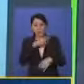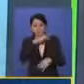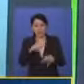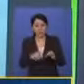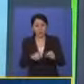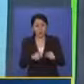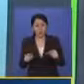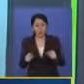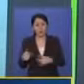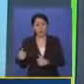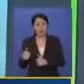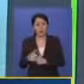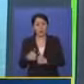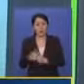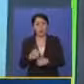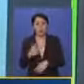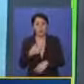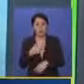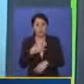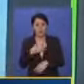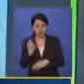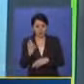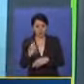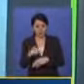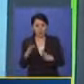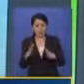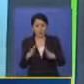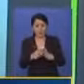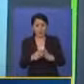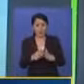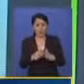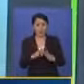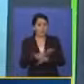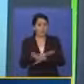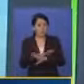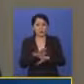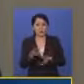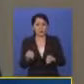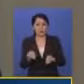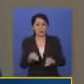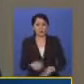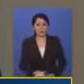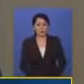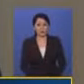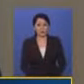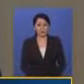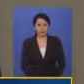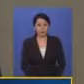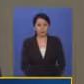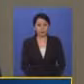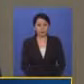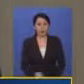тұр. Яғни біз көрші болып келеміз. Мен бұл жерді алу үшін үйімді саттым. Қазір баспанасыз қалып отырмын. Кто совершил